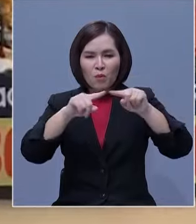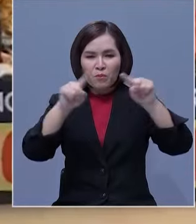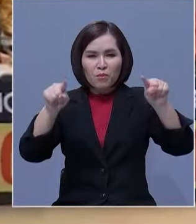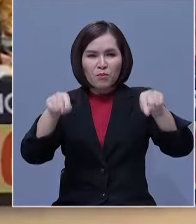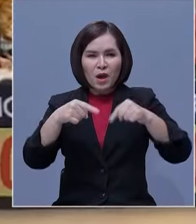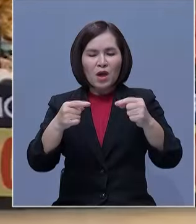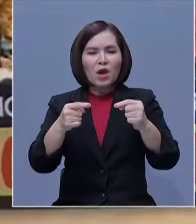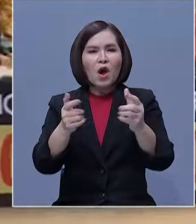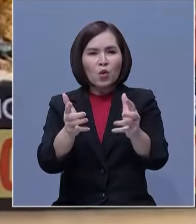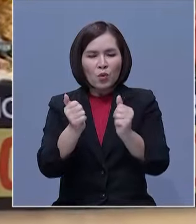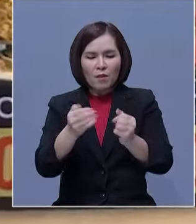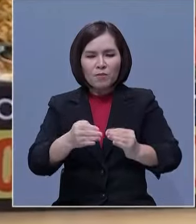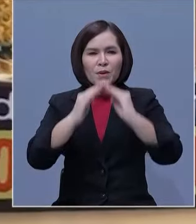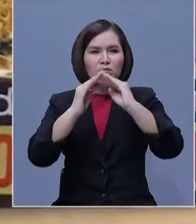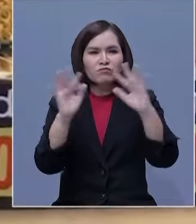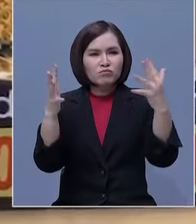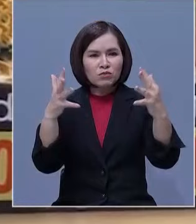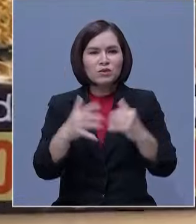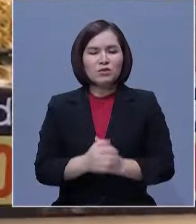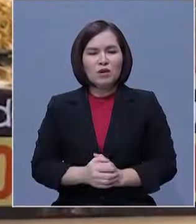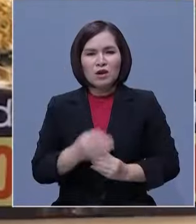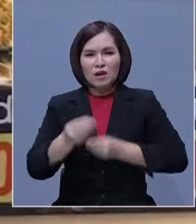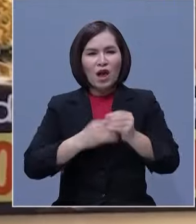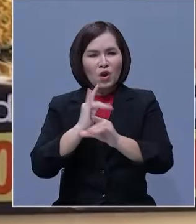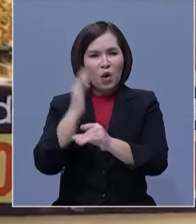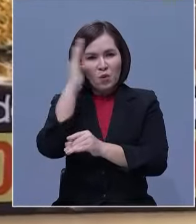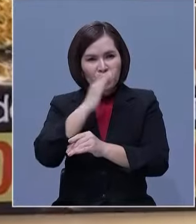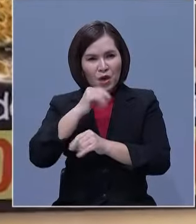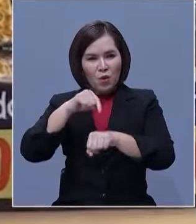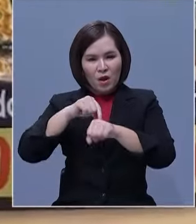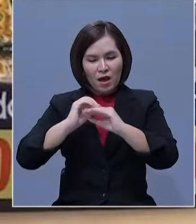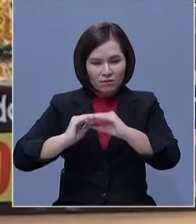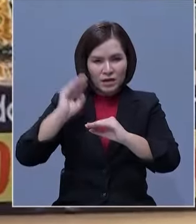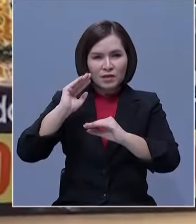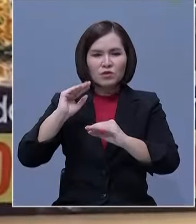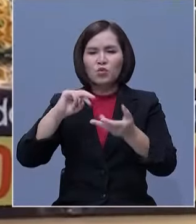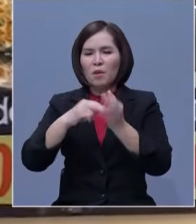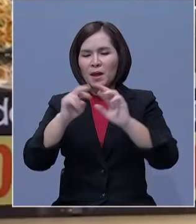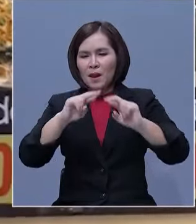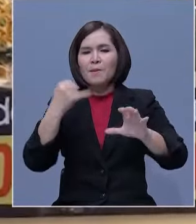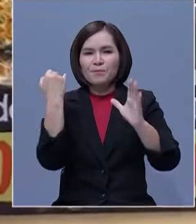ญาตและมีการจำหน่ายสุราเกินเวลาที่กำหนดจึงสั่งให้ดำเนินคดีกับร้านด้วยนะครับ